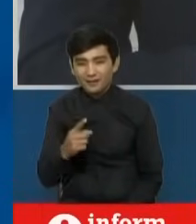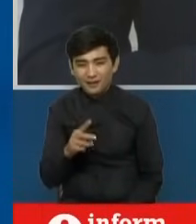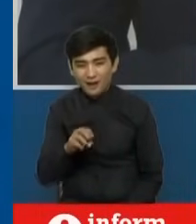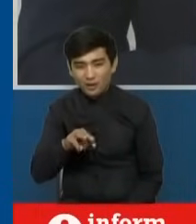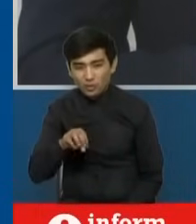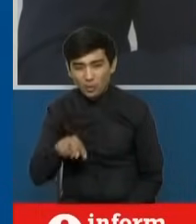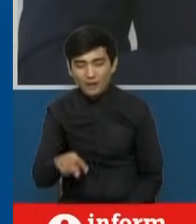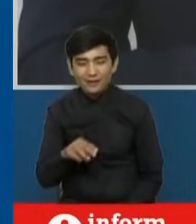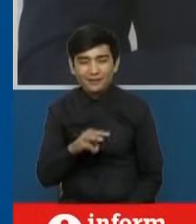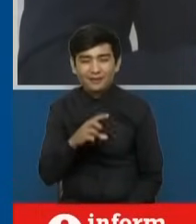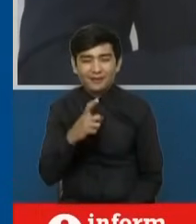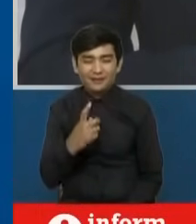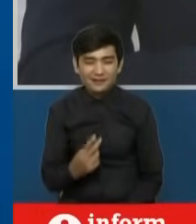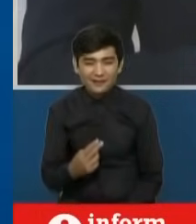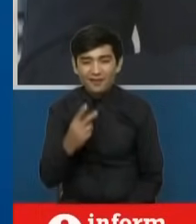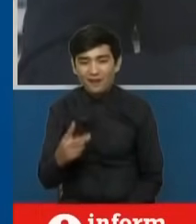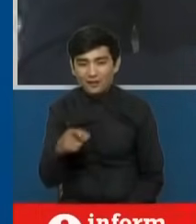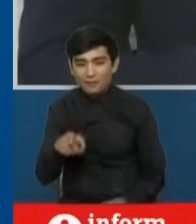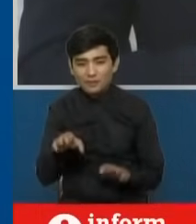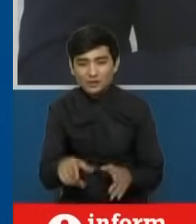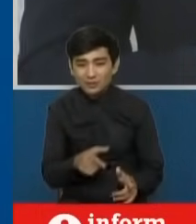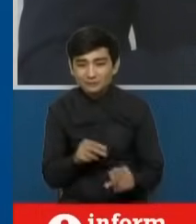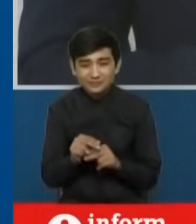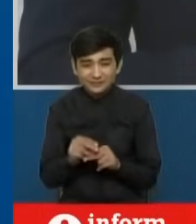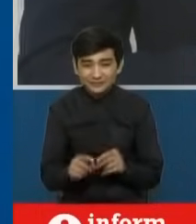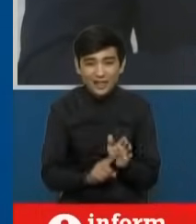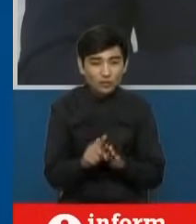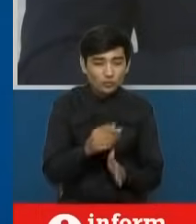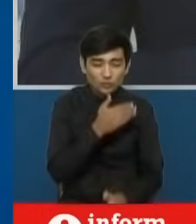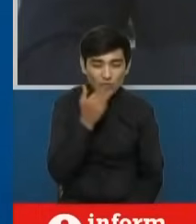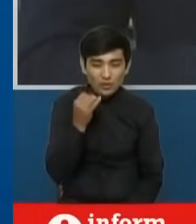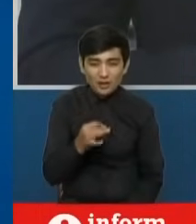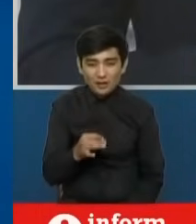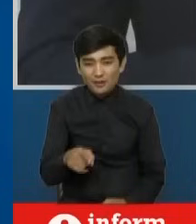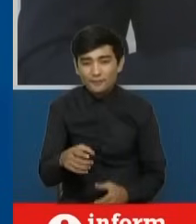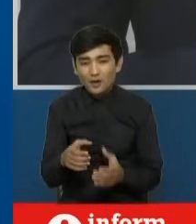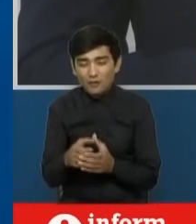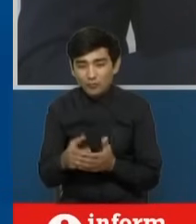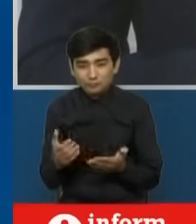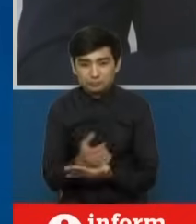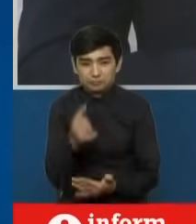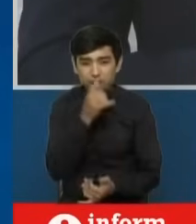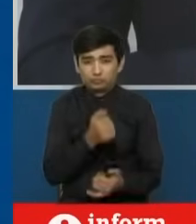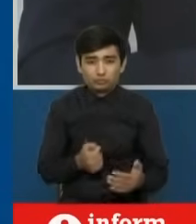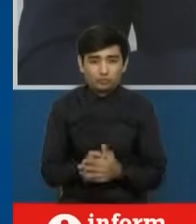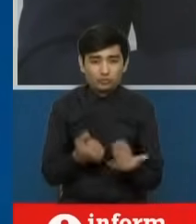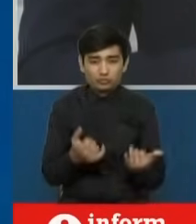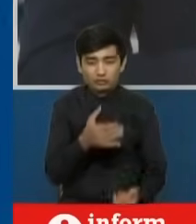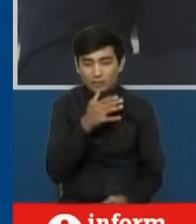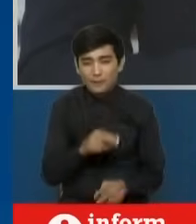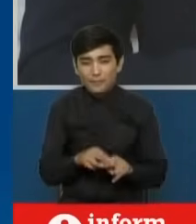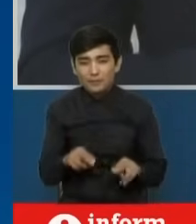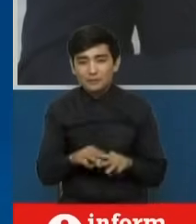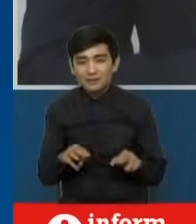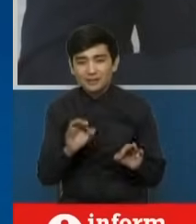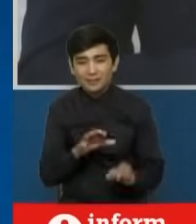Мангистауской области на ТЭС-2 из-за бумажных проволочек до сих пор не был определен подрядчик. По словам премьер-министра, в регионах, где будет